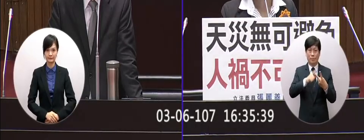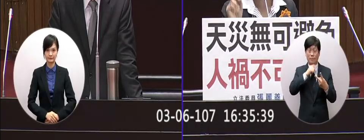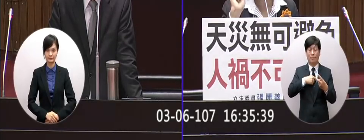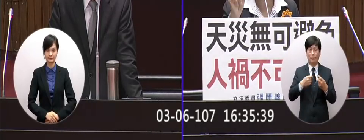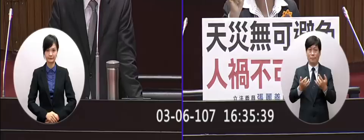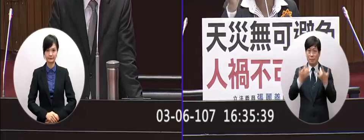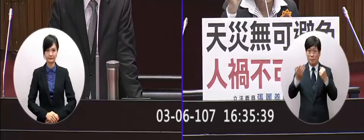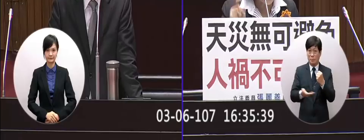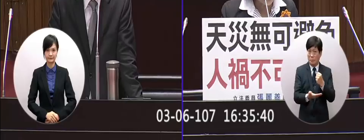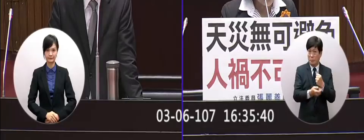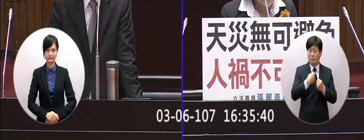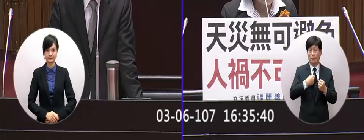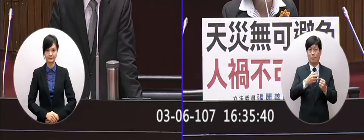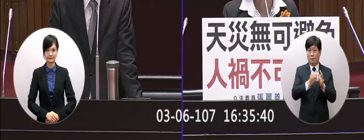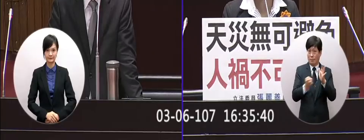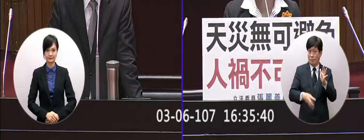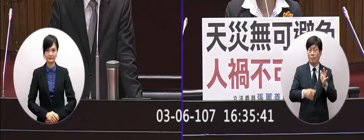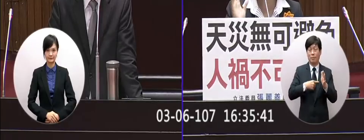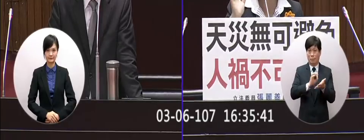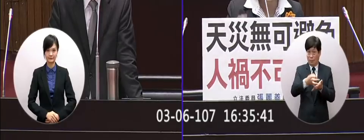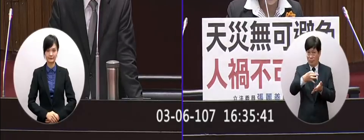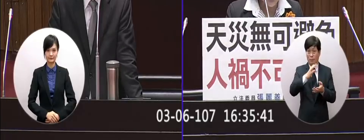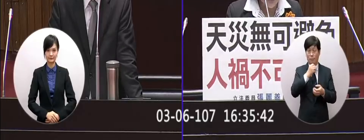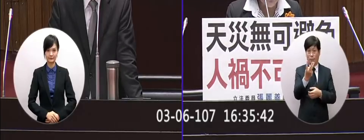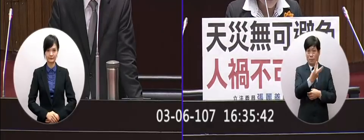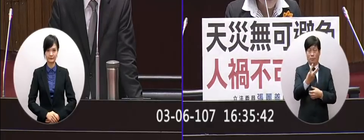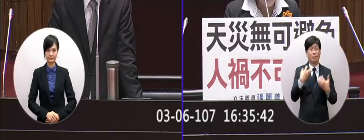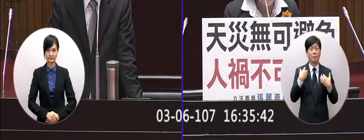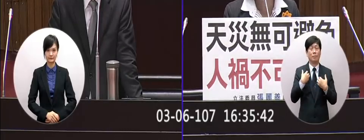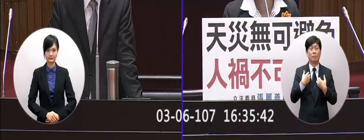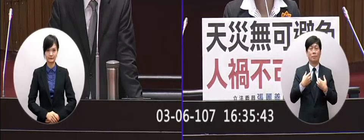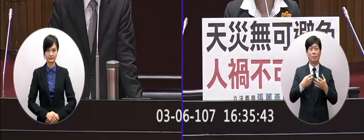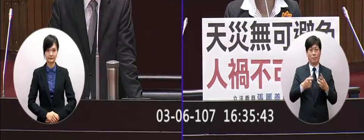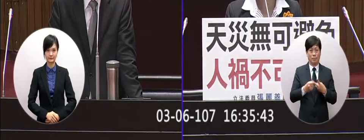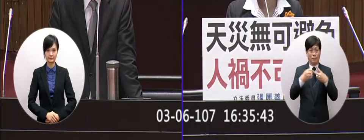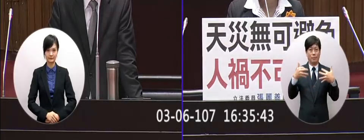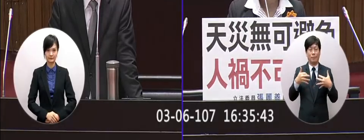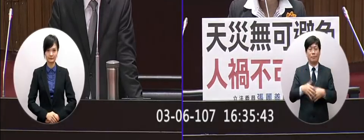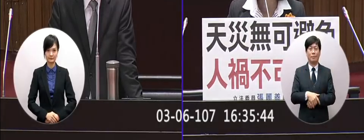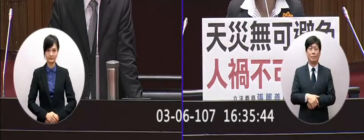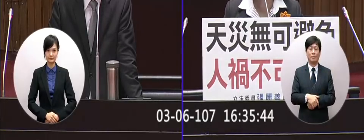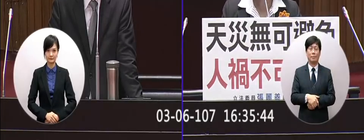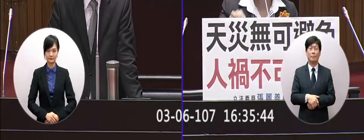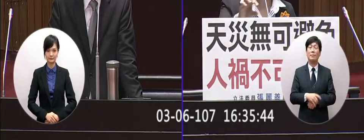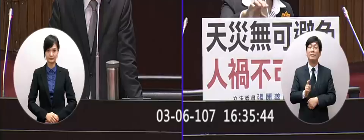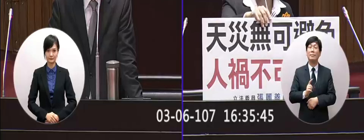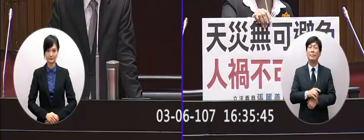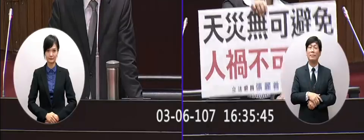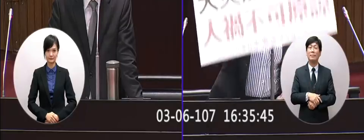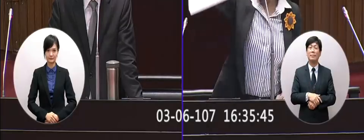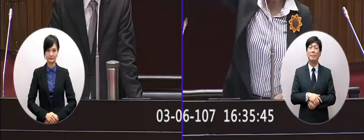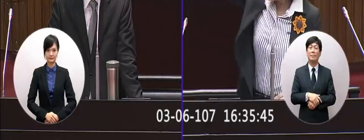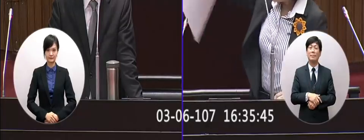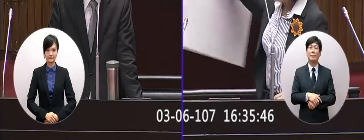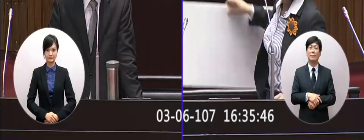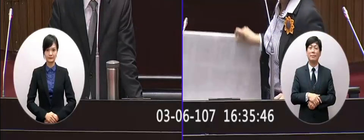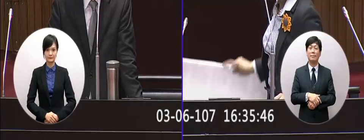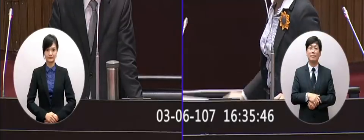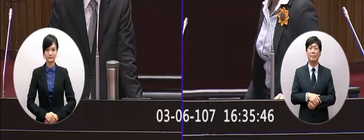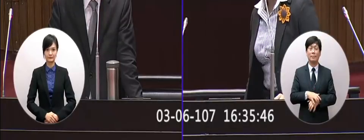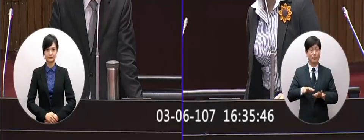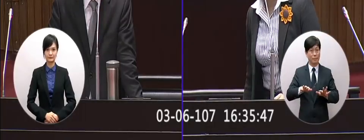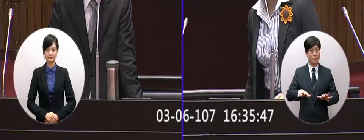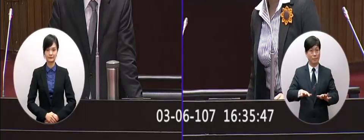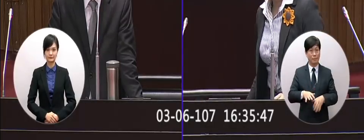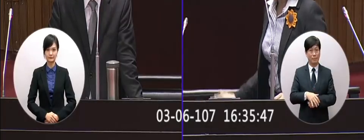除费用要由这三个单位负责。好，不要再耽误我的时间，我进行第二个议题啊、哦。也就是说，哦，今